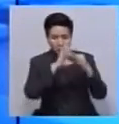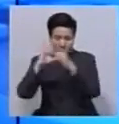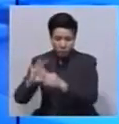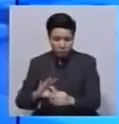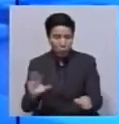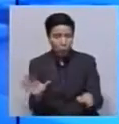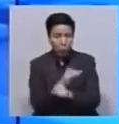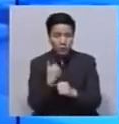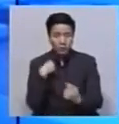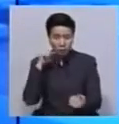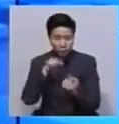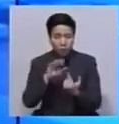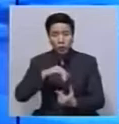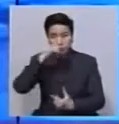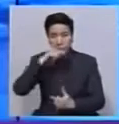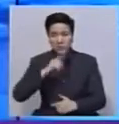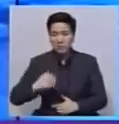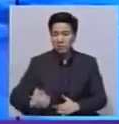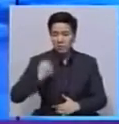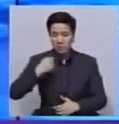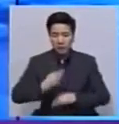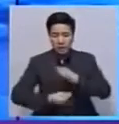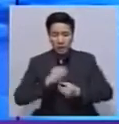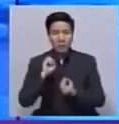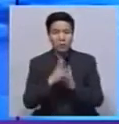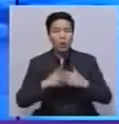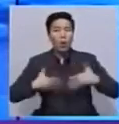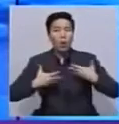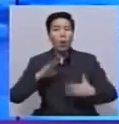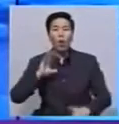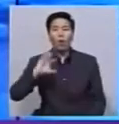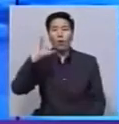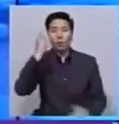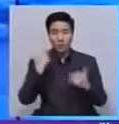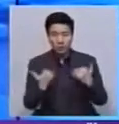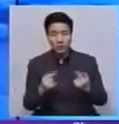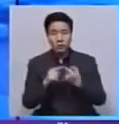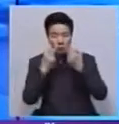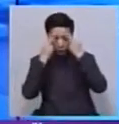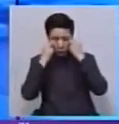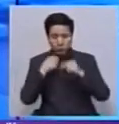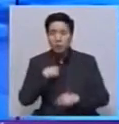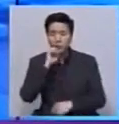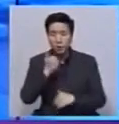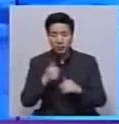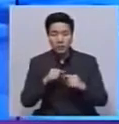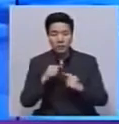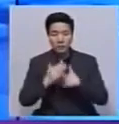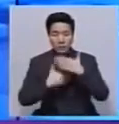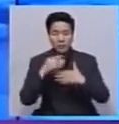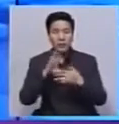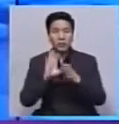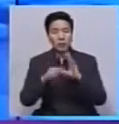ค่ะโดยตั้งเป้าผลักดันประเทศไทยเป็นมหาอำนาจด้านการค้าผลไม้เมืองร้อนของโลกนะคะขณะที่นายกรัฐมนตรียืนยันจะพัฒนาศัก